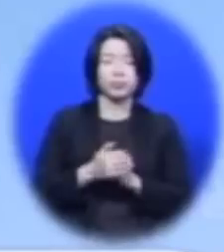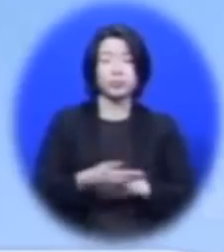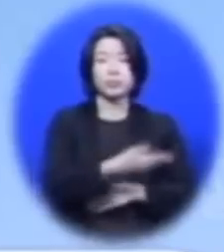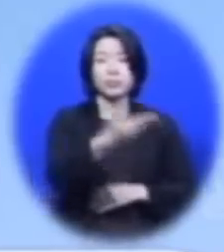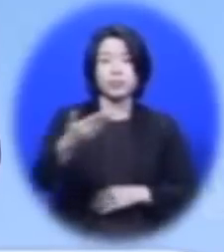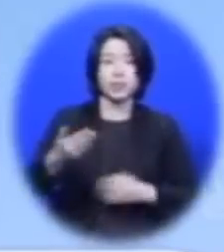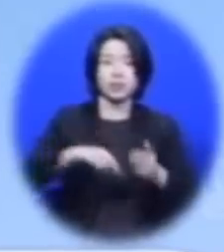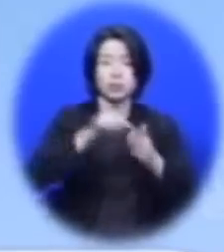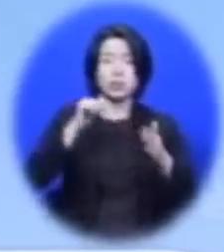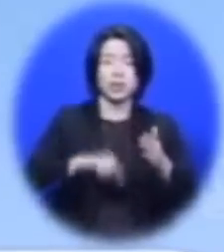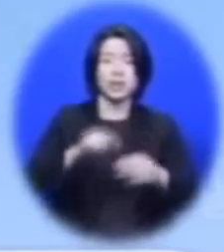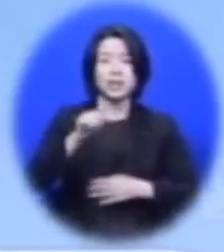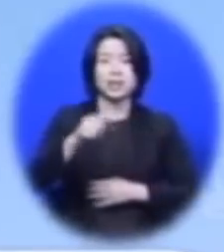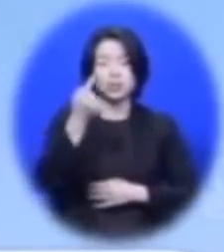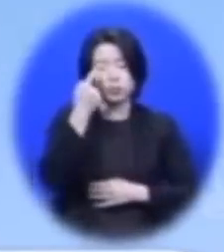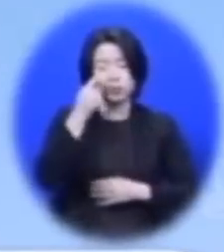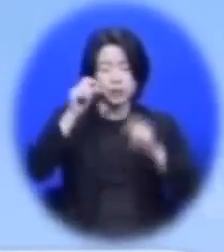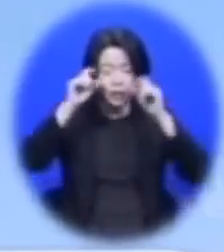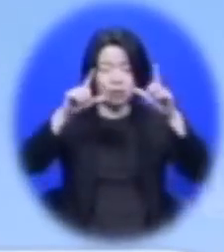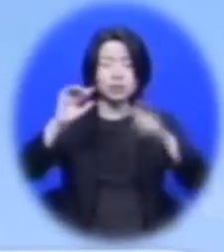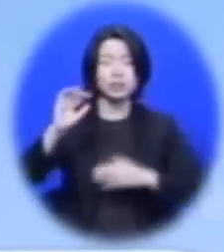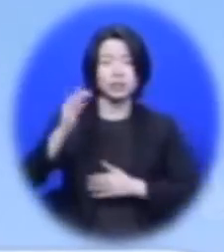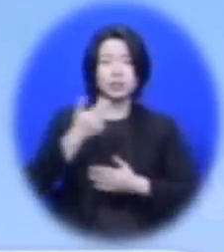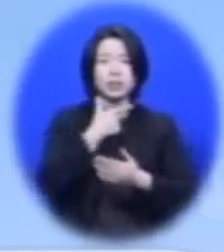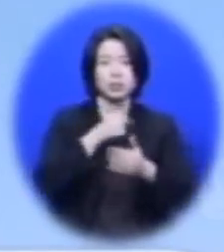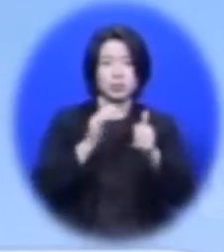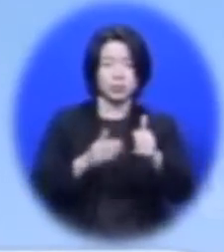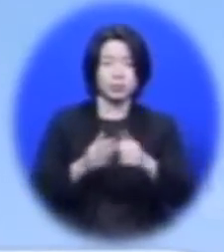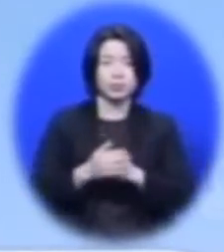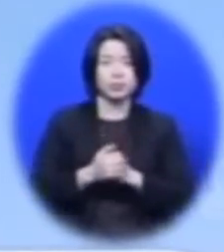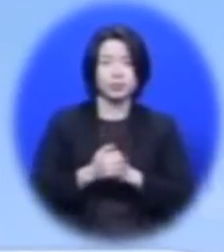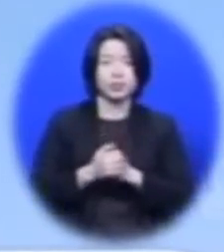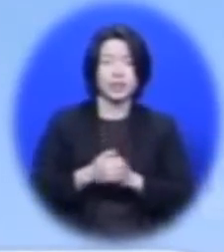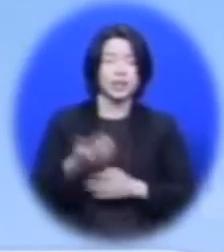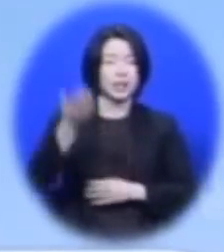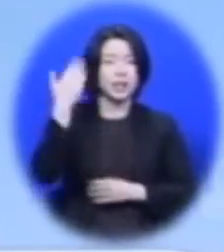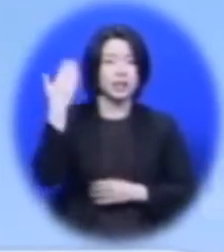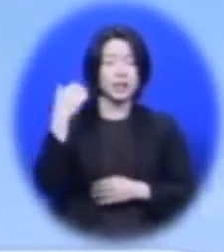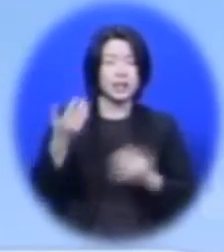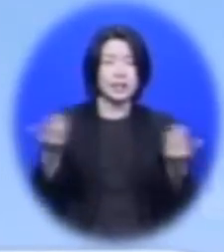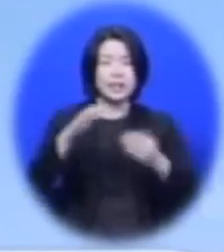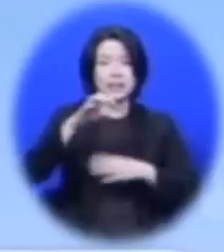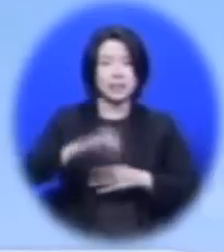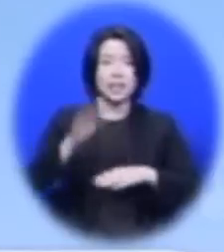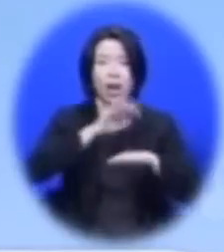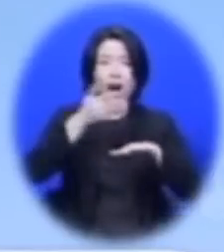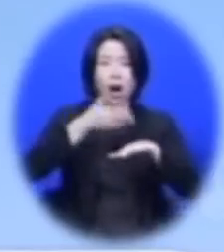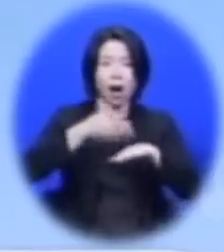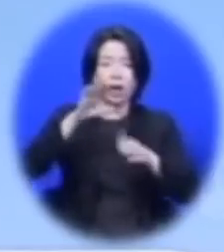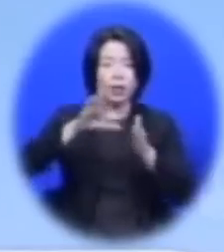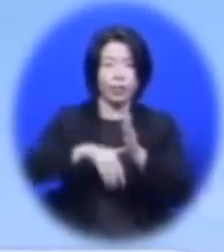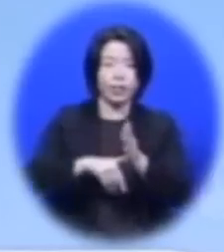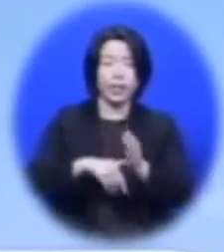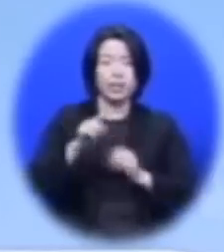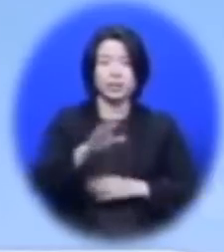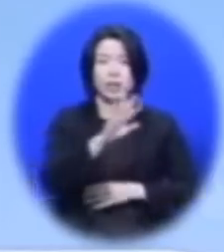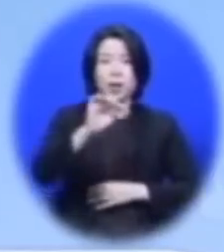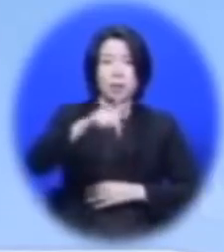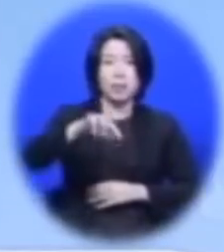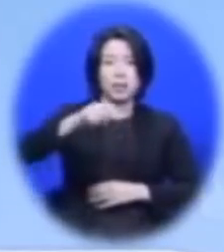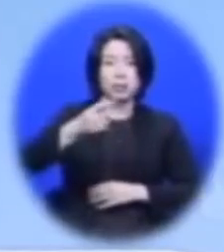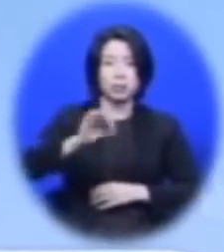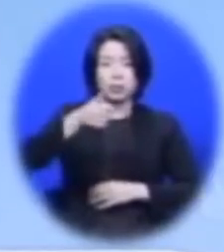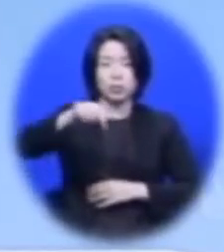여러분 안에 그 눈이 뜨여지기를 원합니다. 지난번 일터사역 컨퍼런스 때 그때 박종관 목사님과